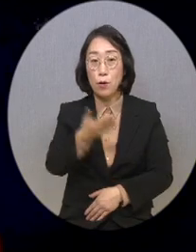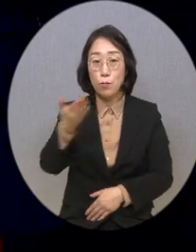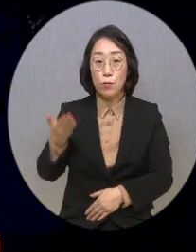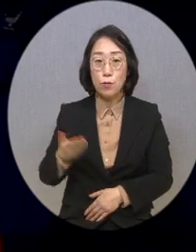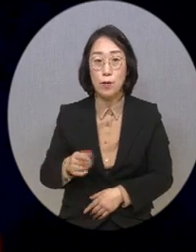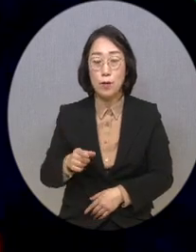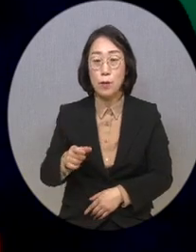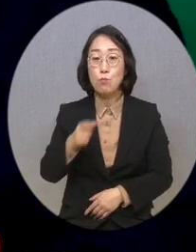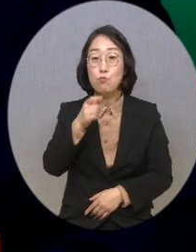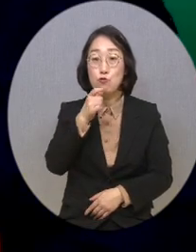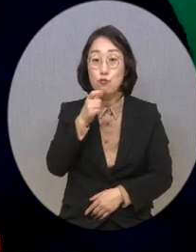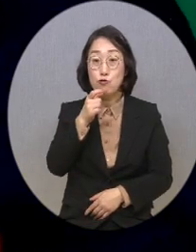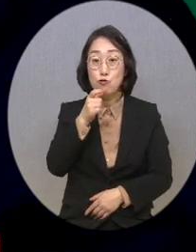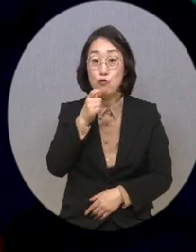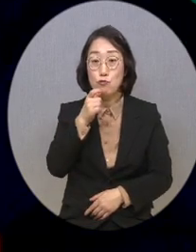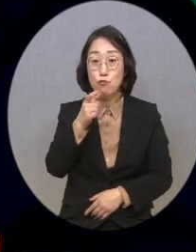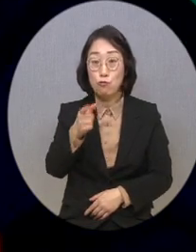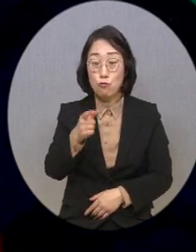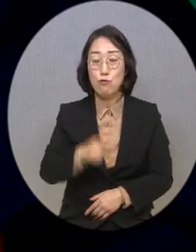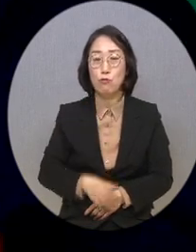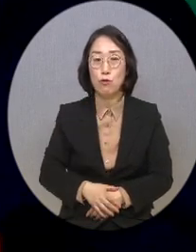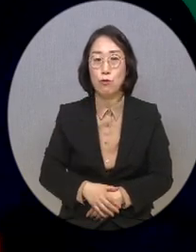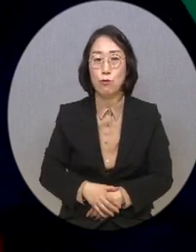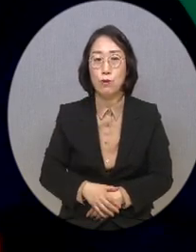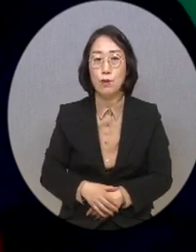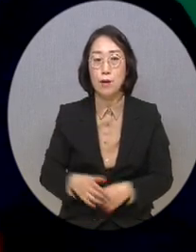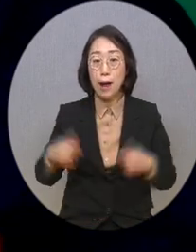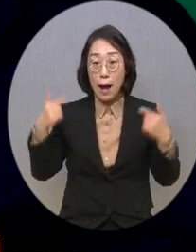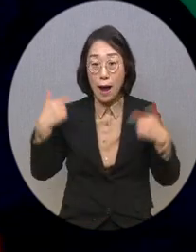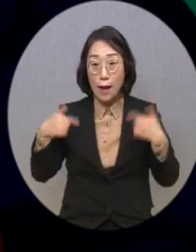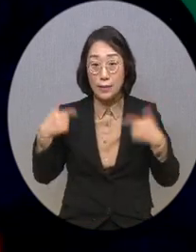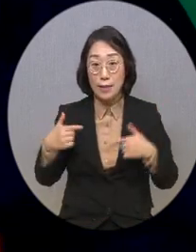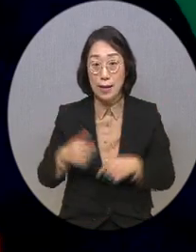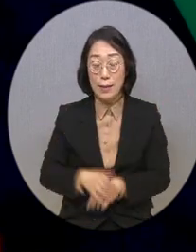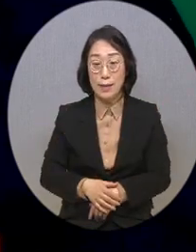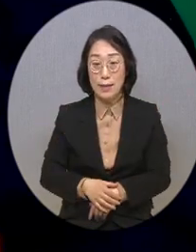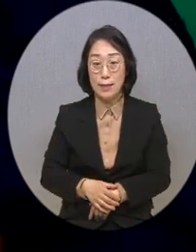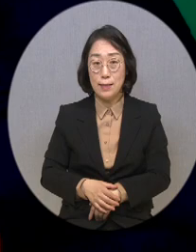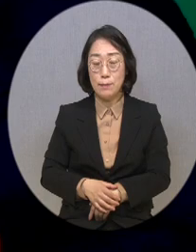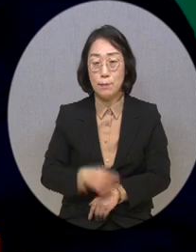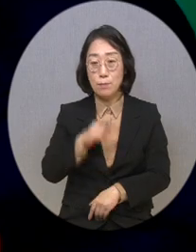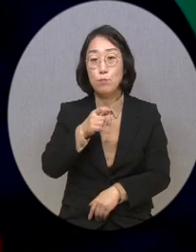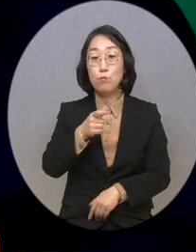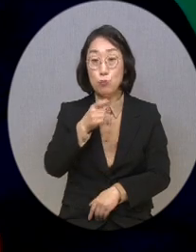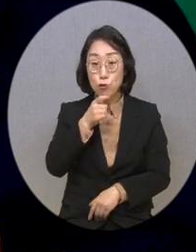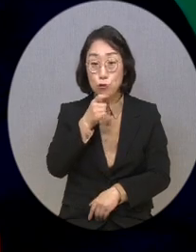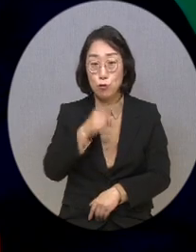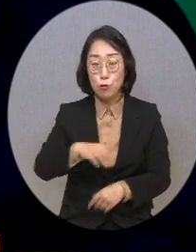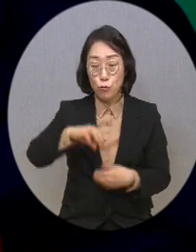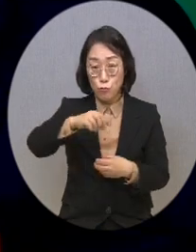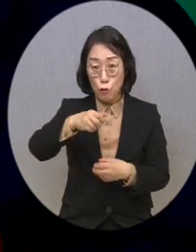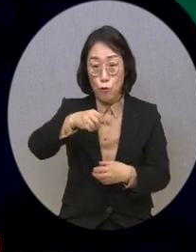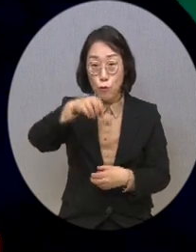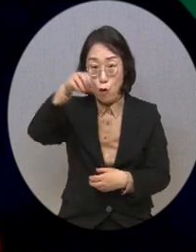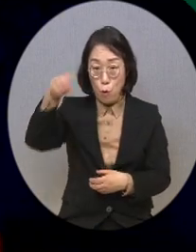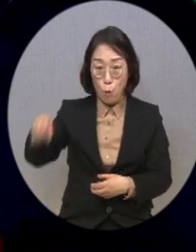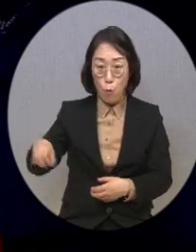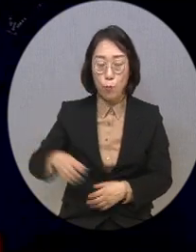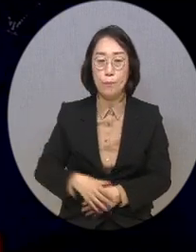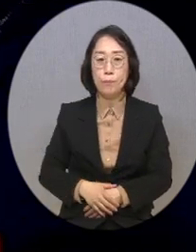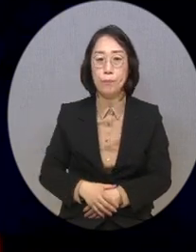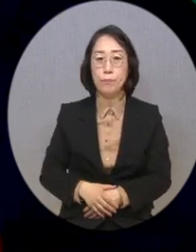이거는 페트병이에요, 그죠? 네. 우리가 늘 살 수 있는 휴대용 물입니다. 요 뚜껑만 열고. 네.